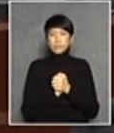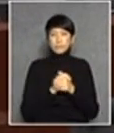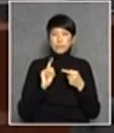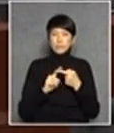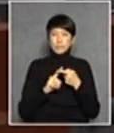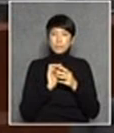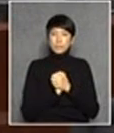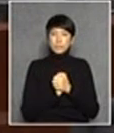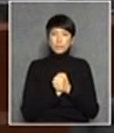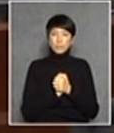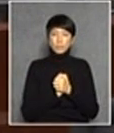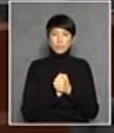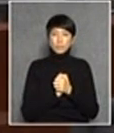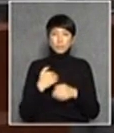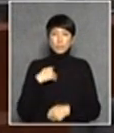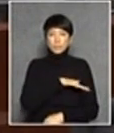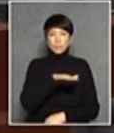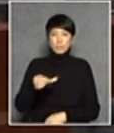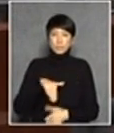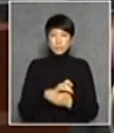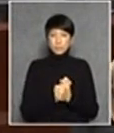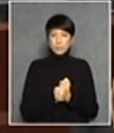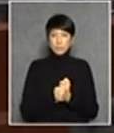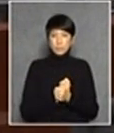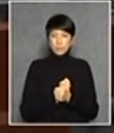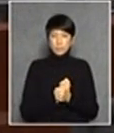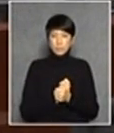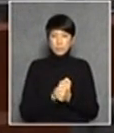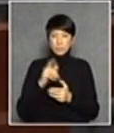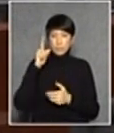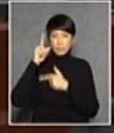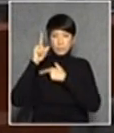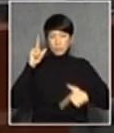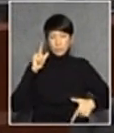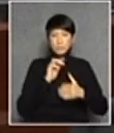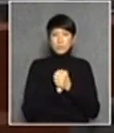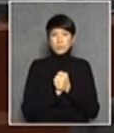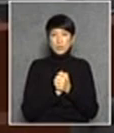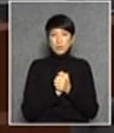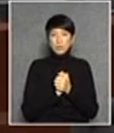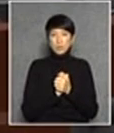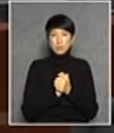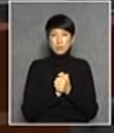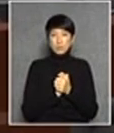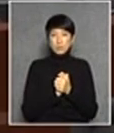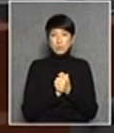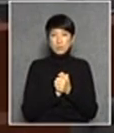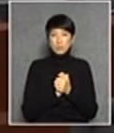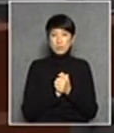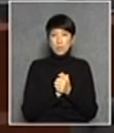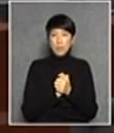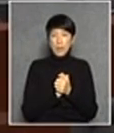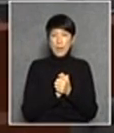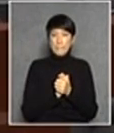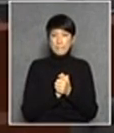位就是我們李卓仁議員走了了 ,OK, 講完話就走。李